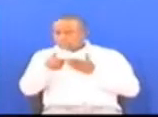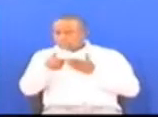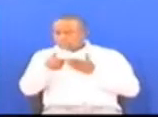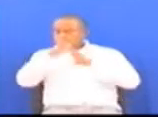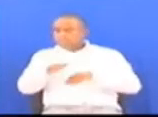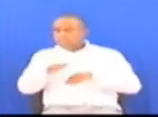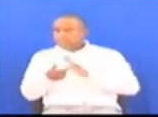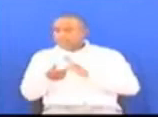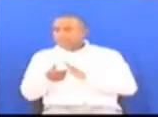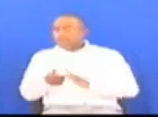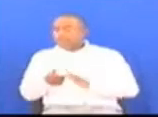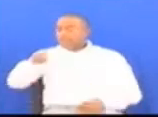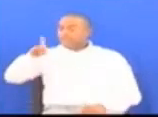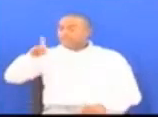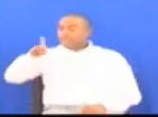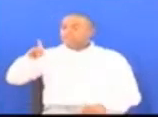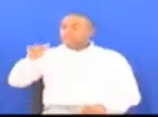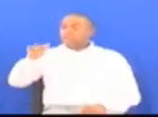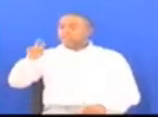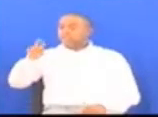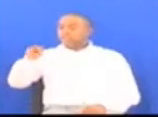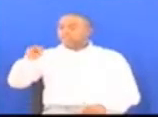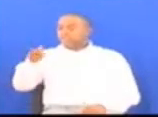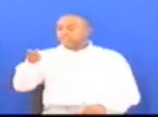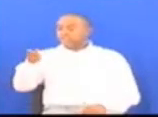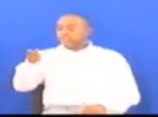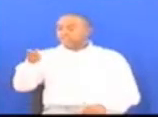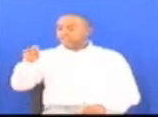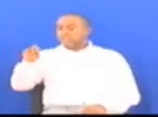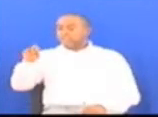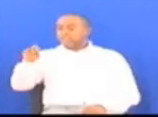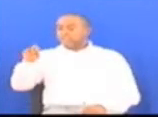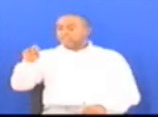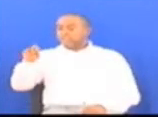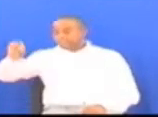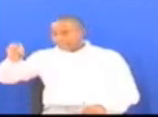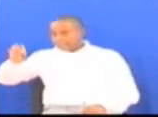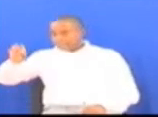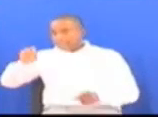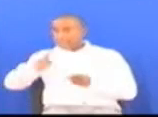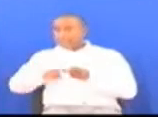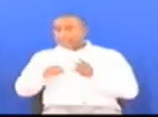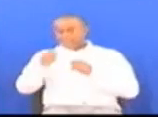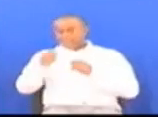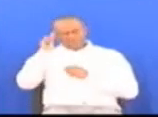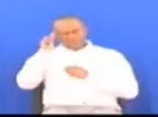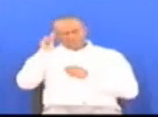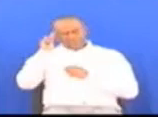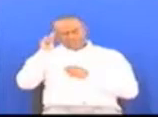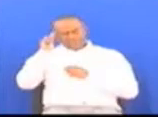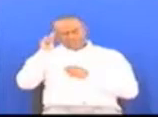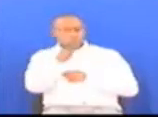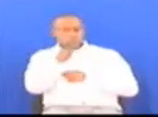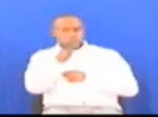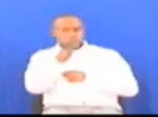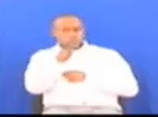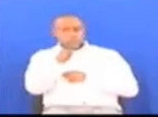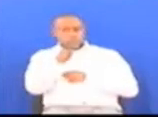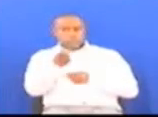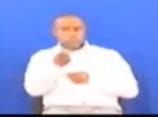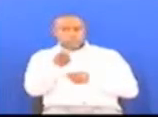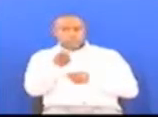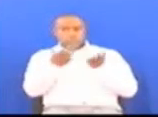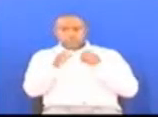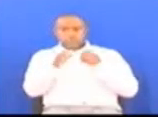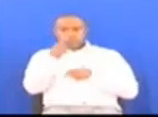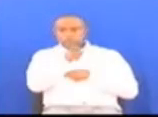Boyle's law, kuna Newton's law, kutokana na mambo waliokuwa wameyafanya. Kwa hiyo naona niliweke hilo ili tuweze kuona